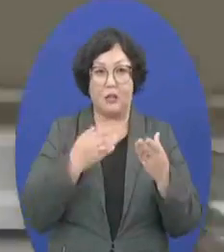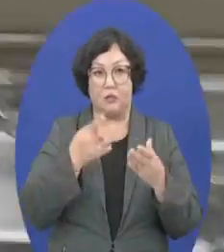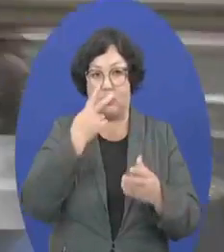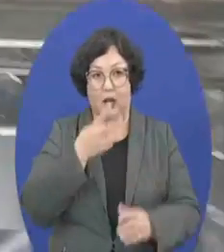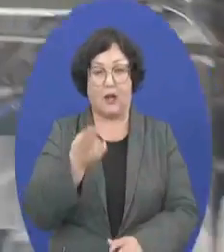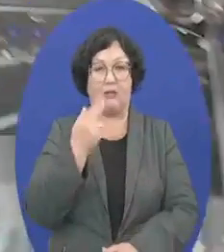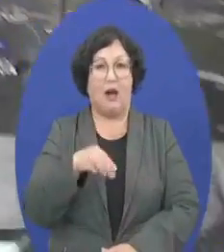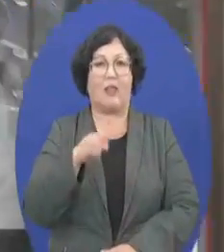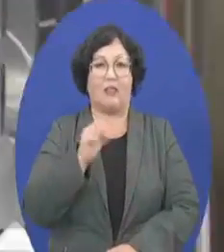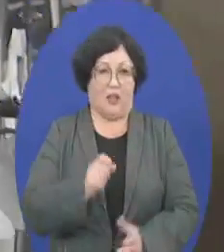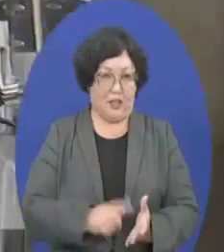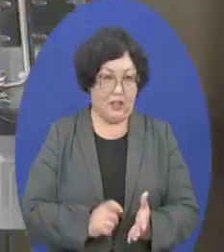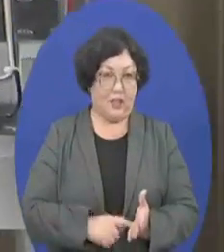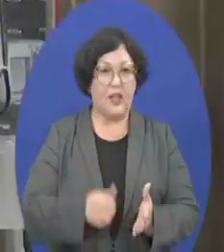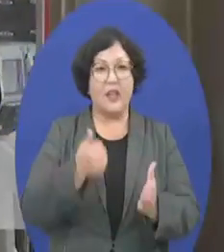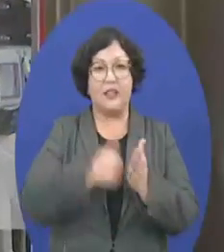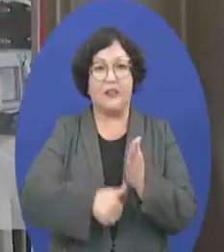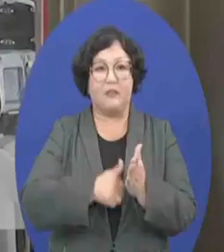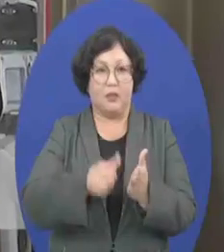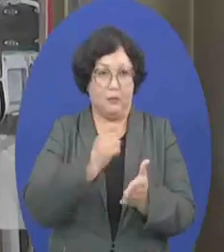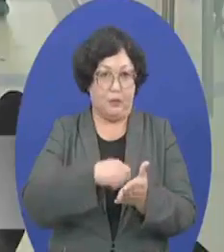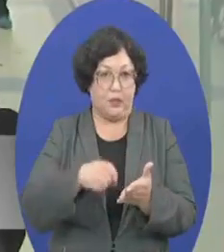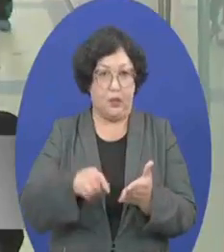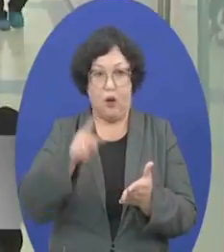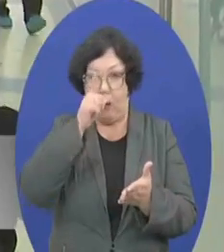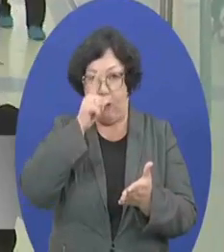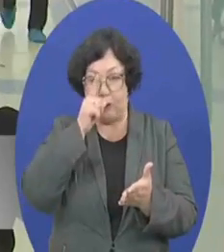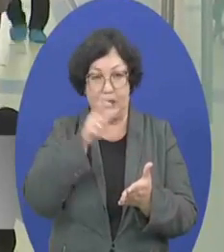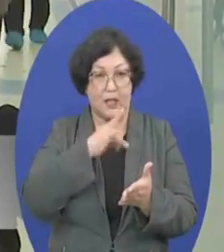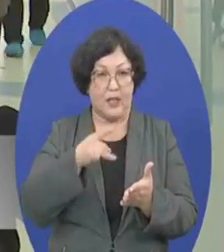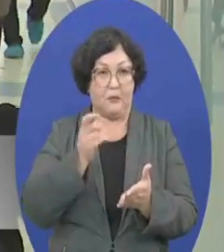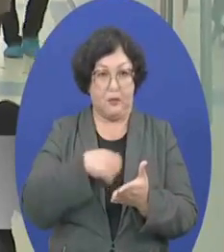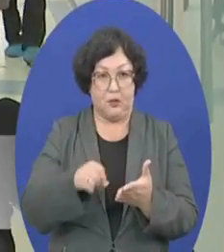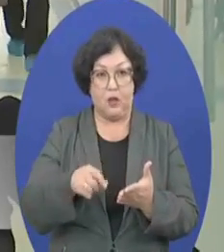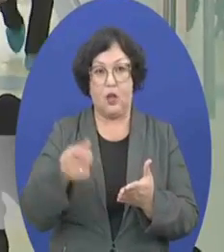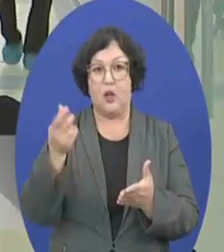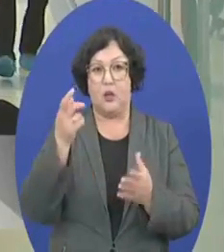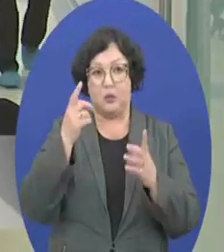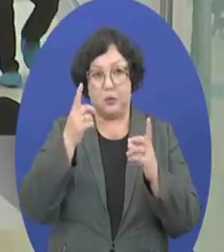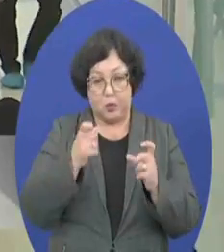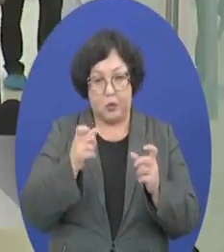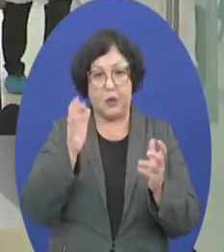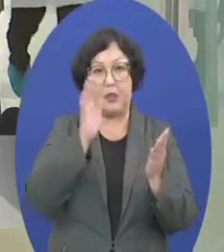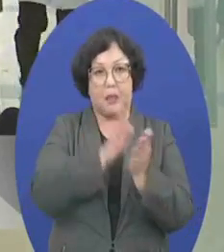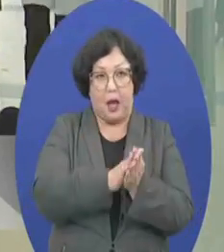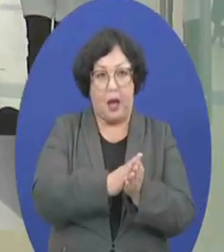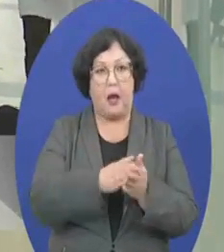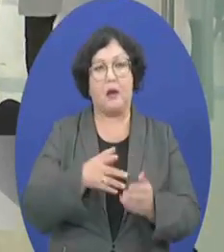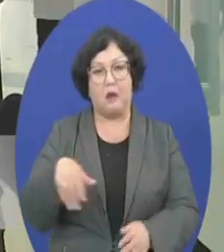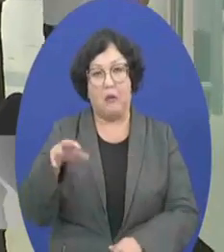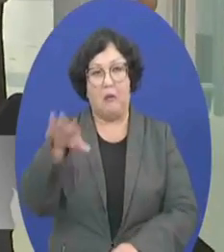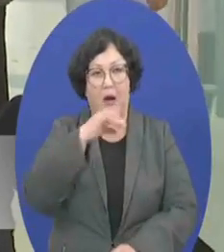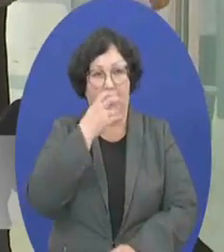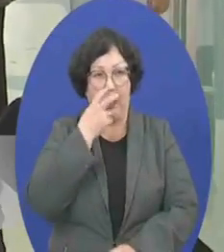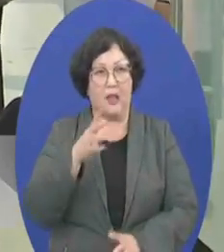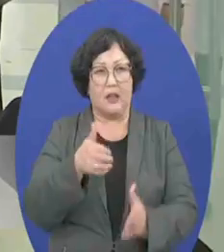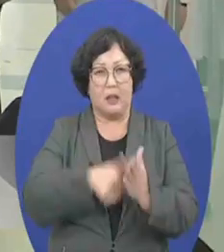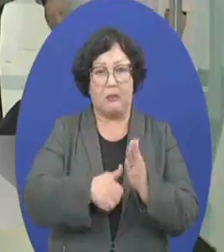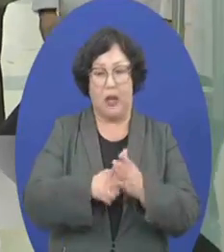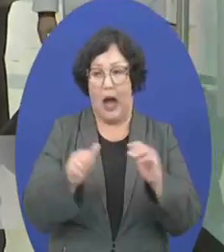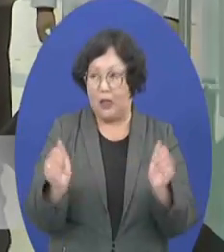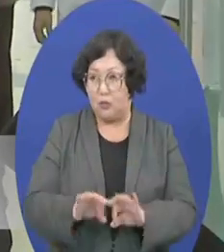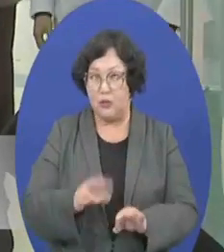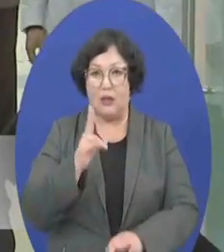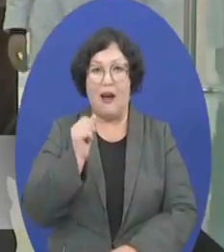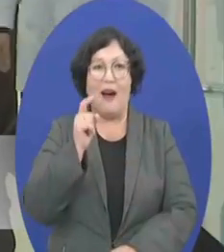Тэгэхгүй одоо ингээд юм дэвтэртэй, дэвтэрлэр орохоор бичсэн. Ингээд зураг наацсан ийм байдлаар бидний хувьд яваад байгаа. Дэвтрийн алга боллоо тэр